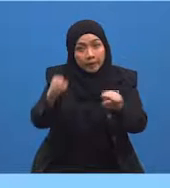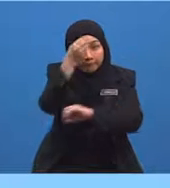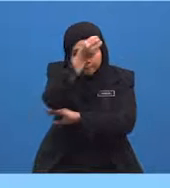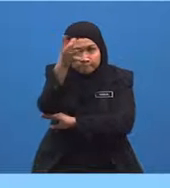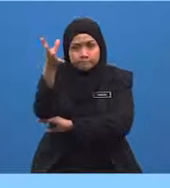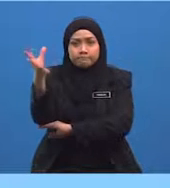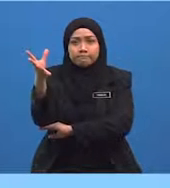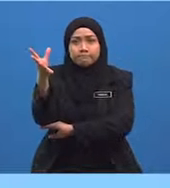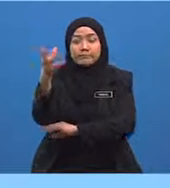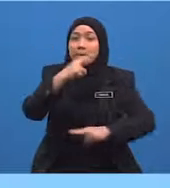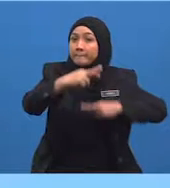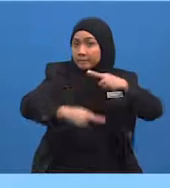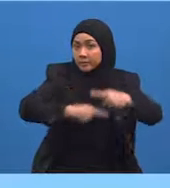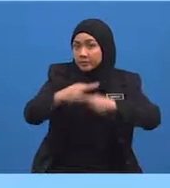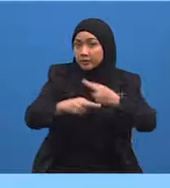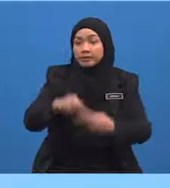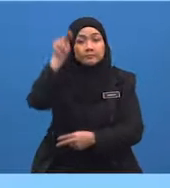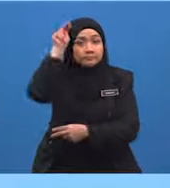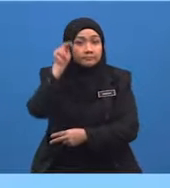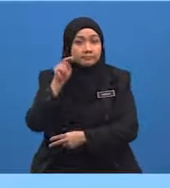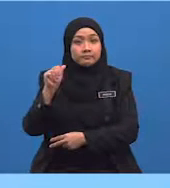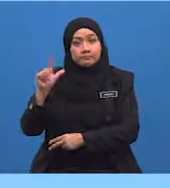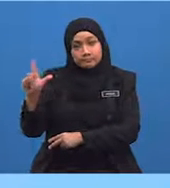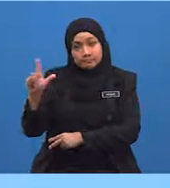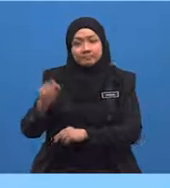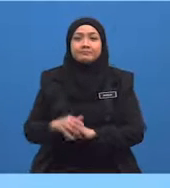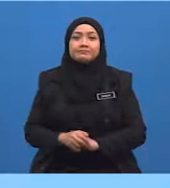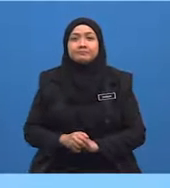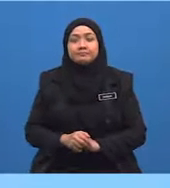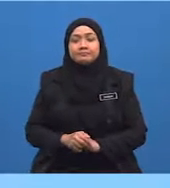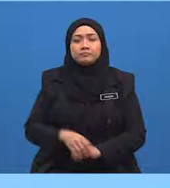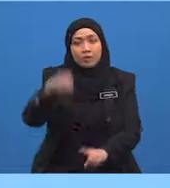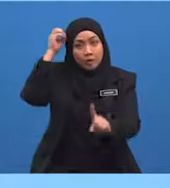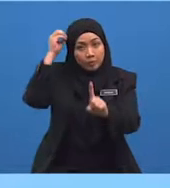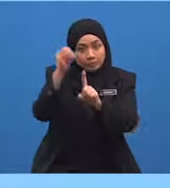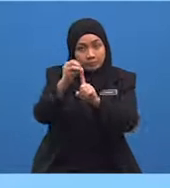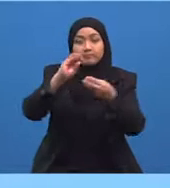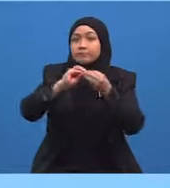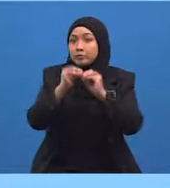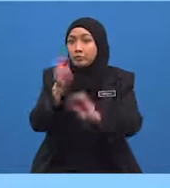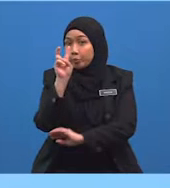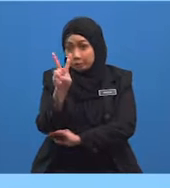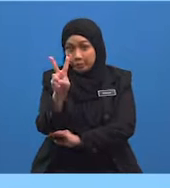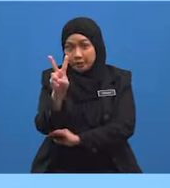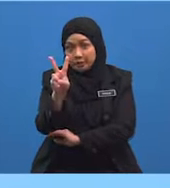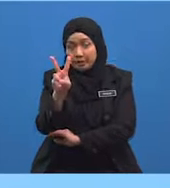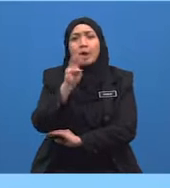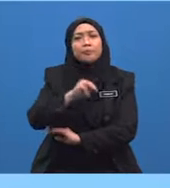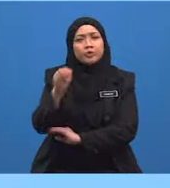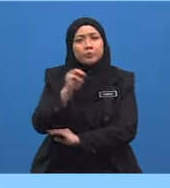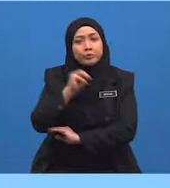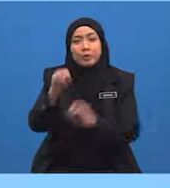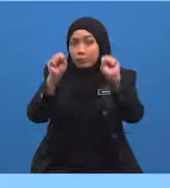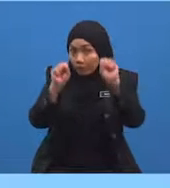menerangkan proses penetralan. Objektif pembelajaran yang kedua, murid-murid